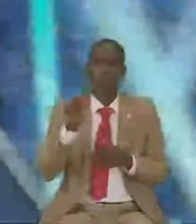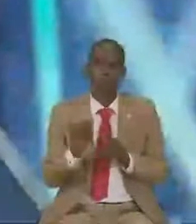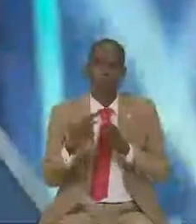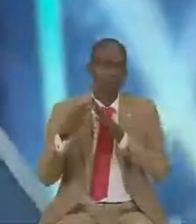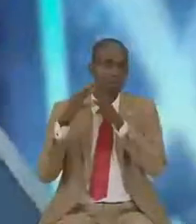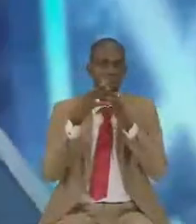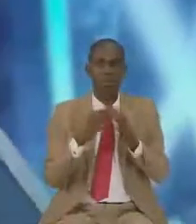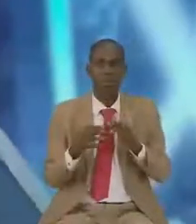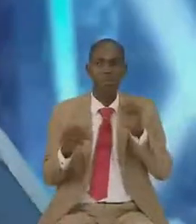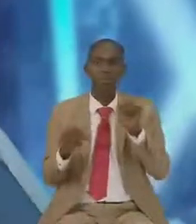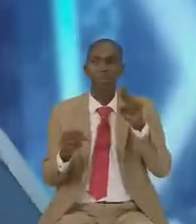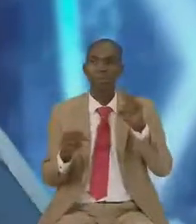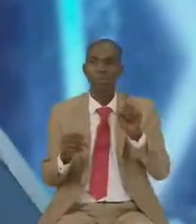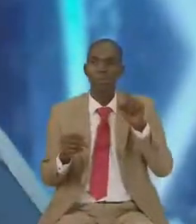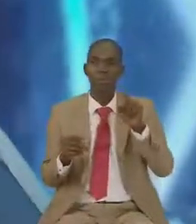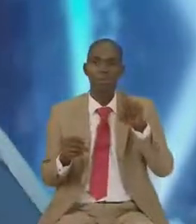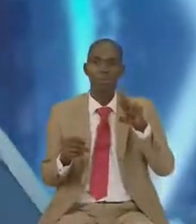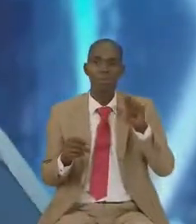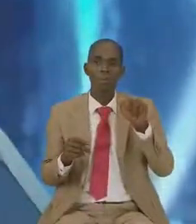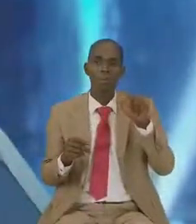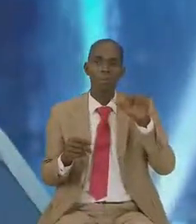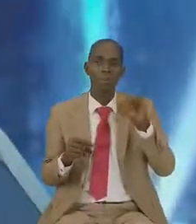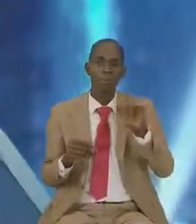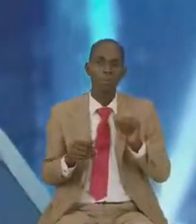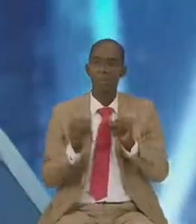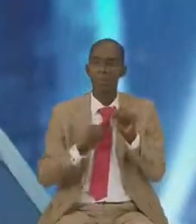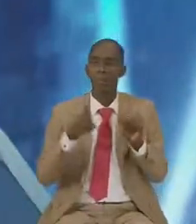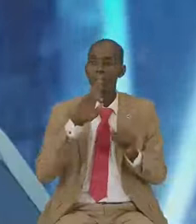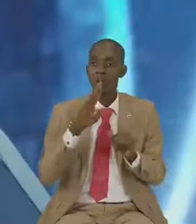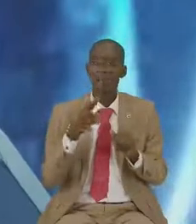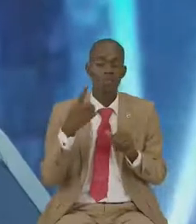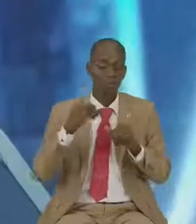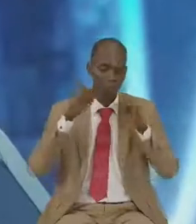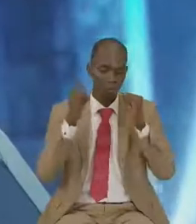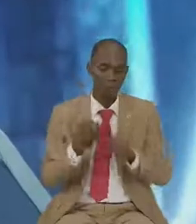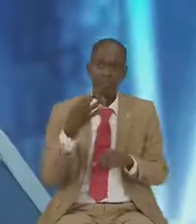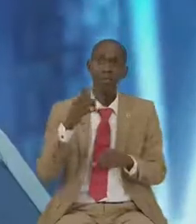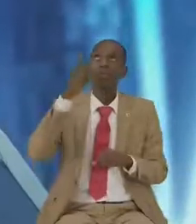Partout en Afrique, en Europe, en Amérique, en Australie, en Asie, partout sur le globe,